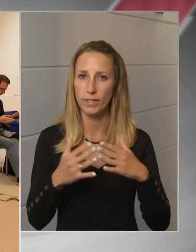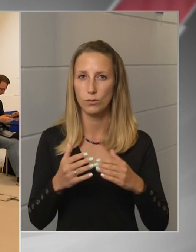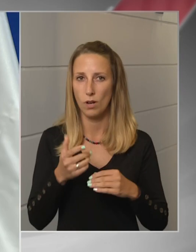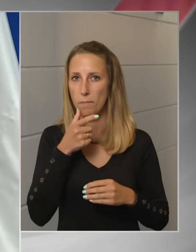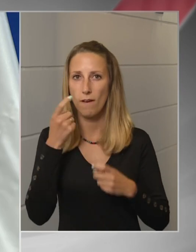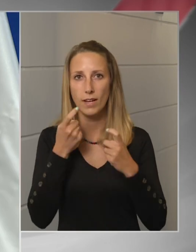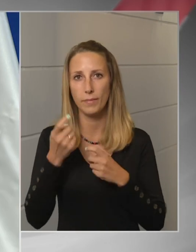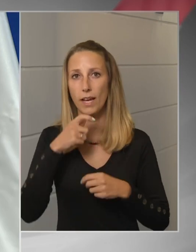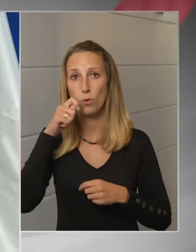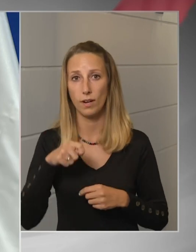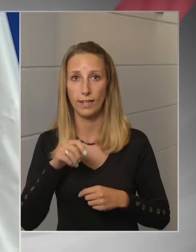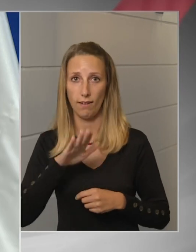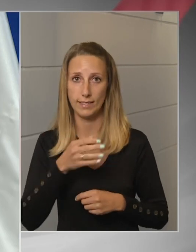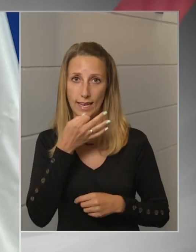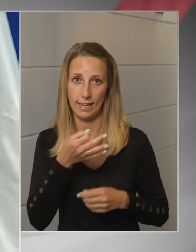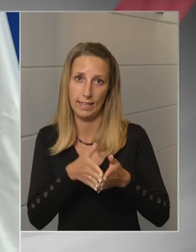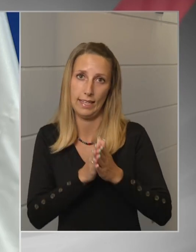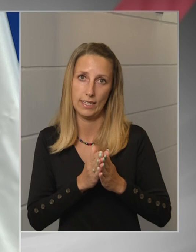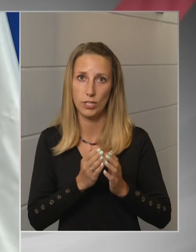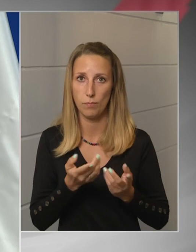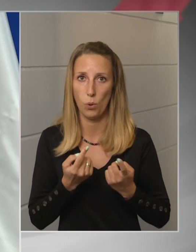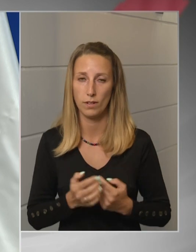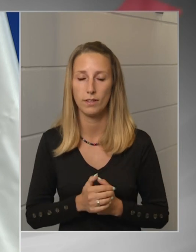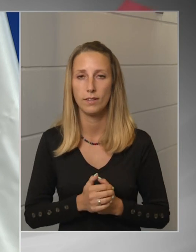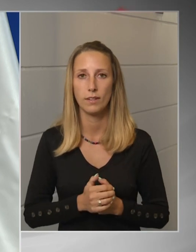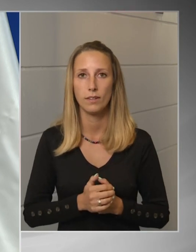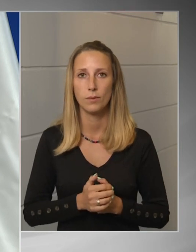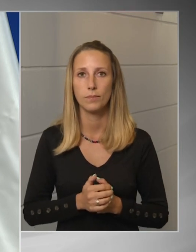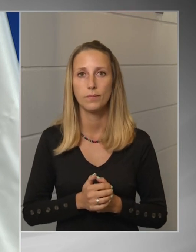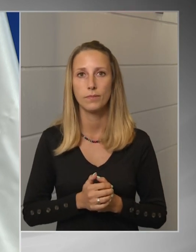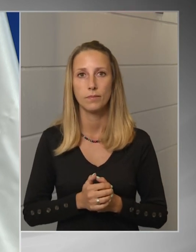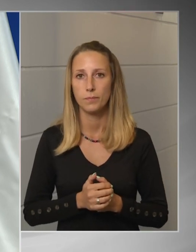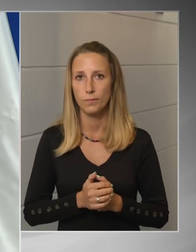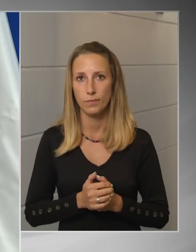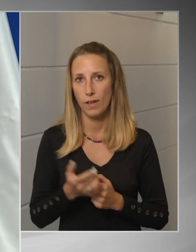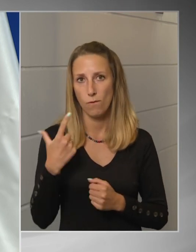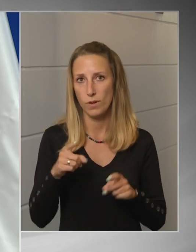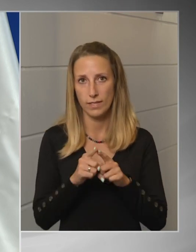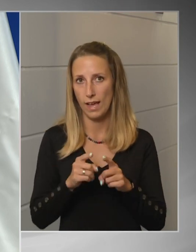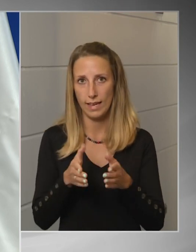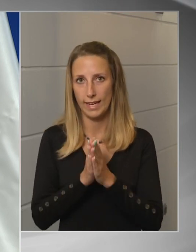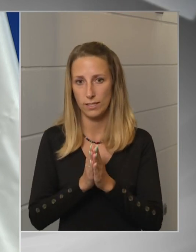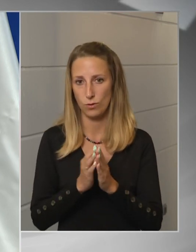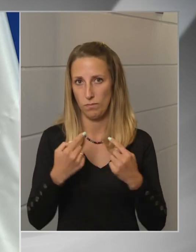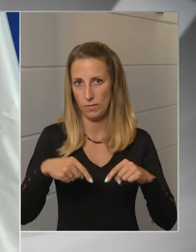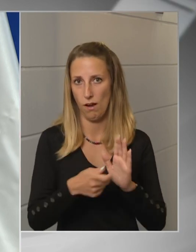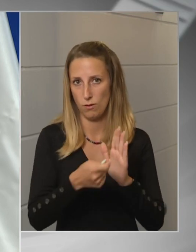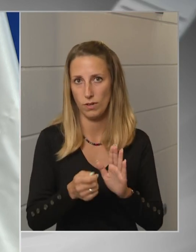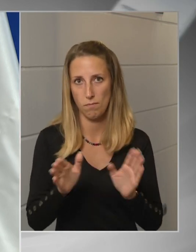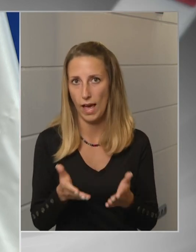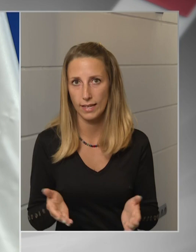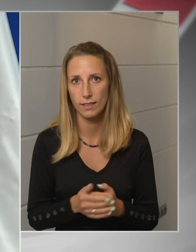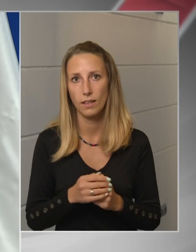véleménye Ukrajnának ezen kéréséről? Nem intézett Ukrajna hozzánk olyan kérést, hogy adjunk ki bárkit, de